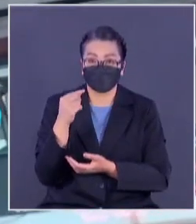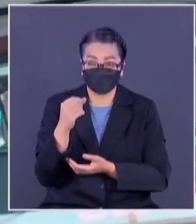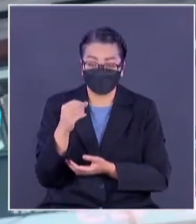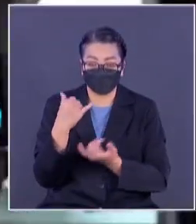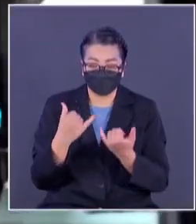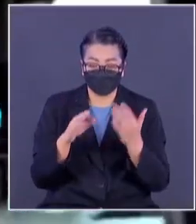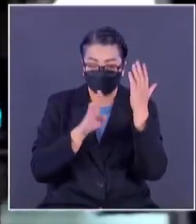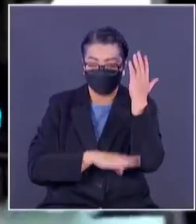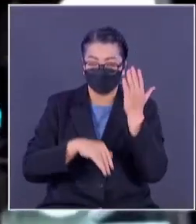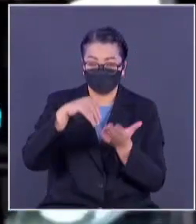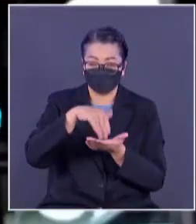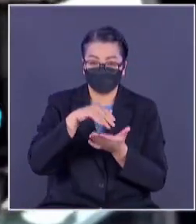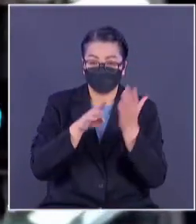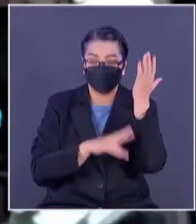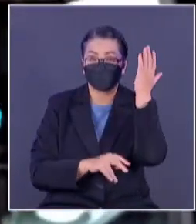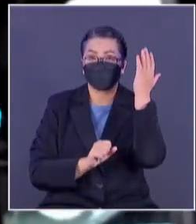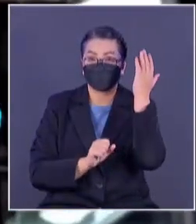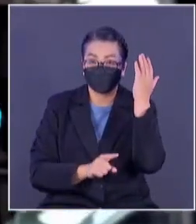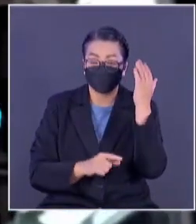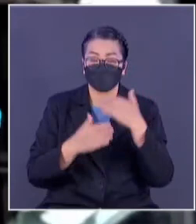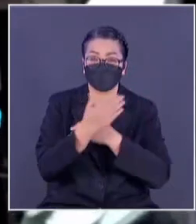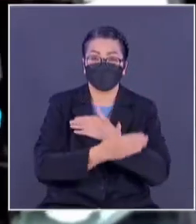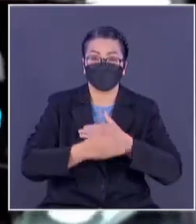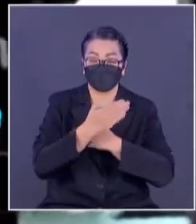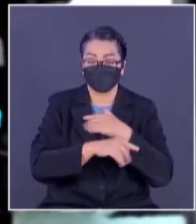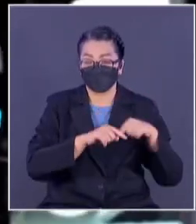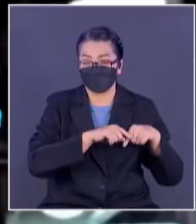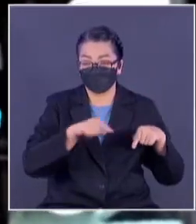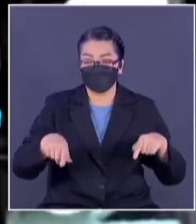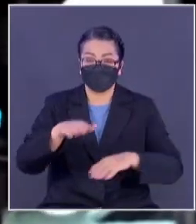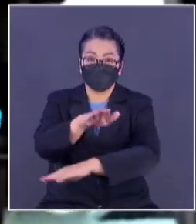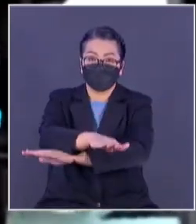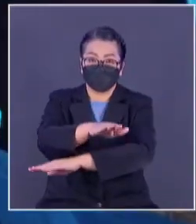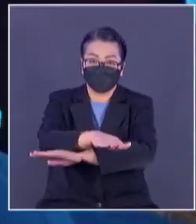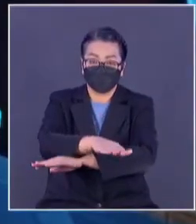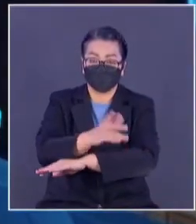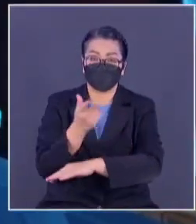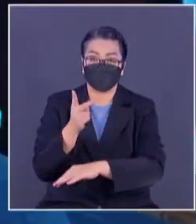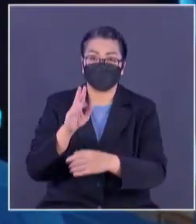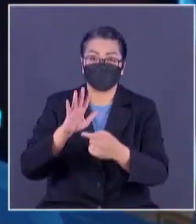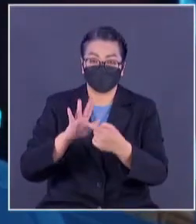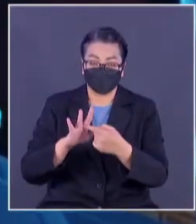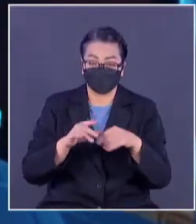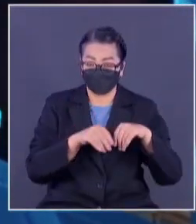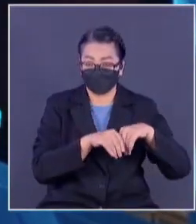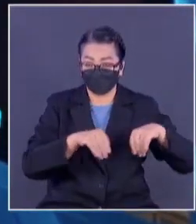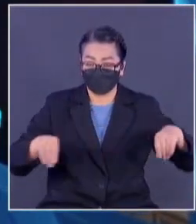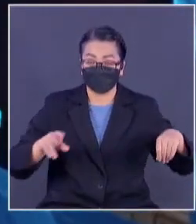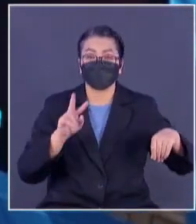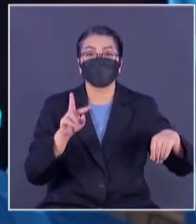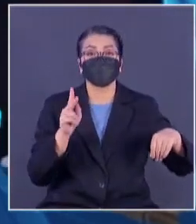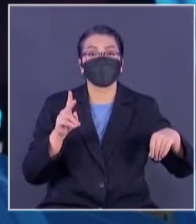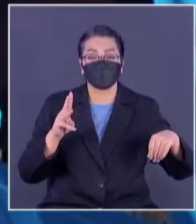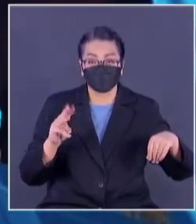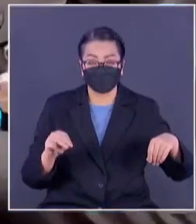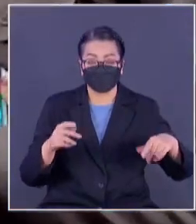างเมืองนครศรีธรรมราชนะคะตั้งแต่สถานีรถไฟจนถึง4แยกพัฒนาการคูขวางระยะทางอยู่ที่2กิโลเมต